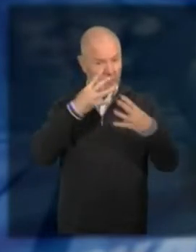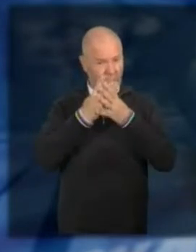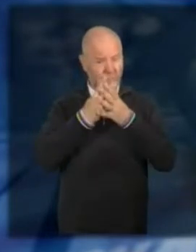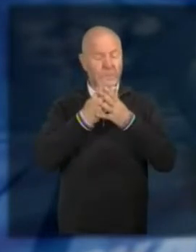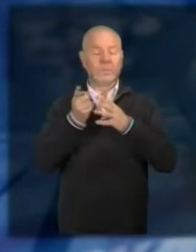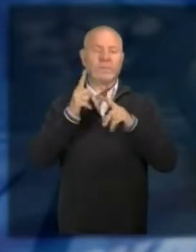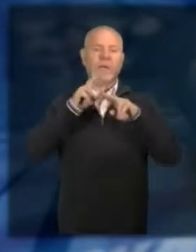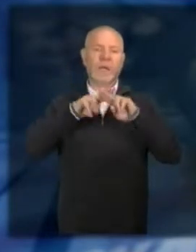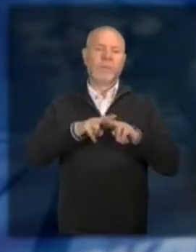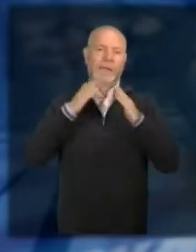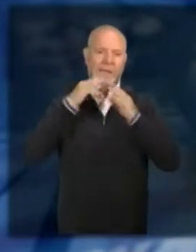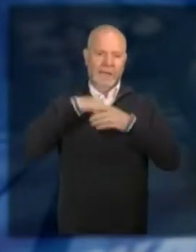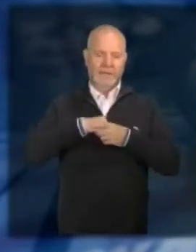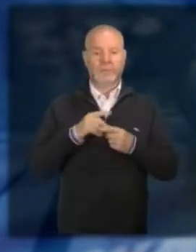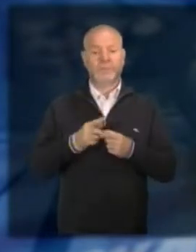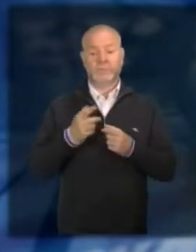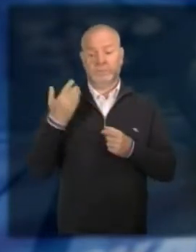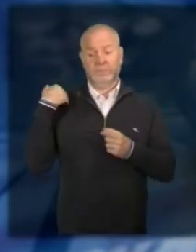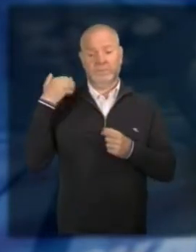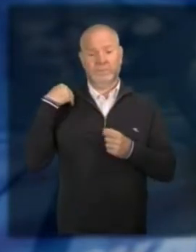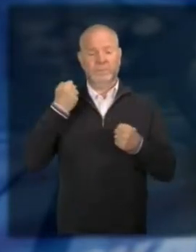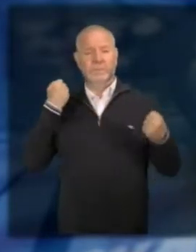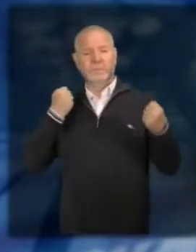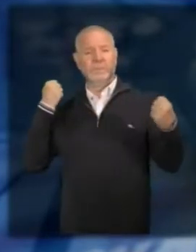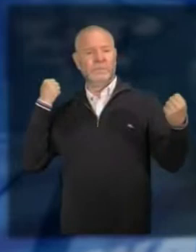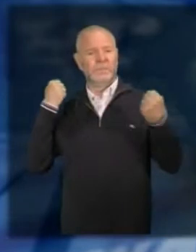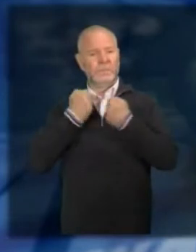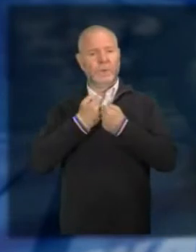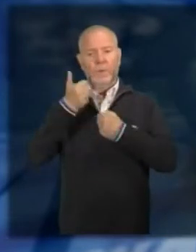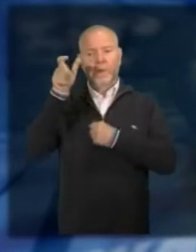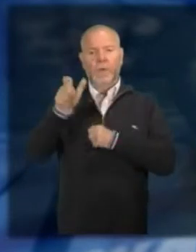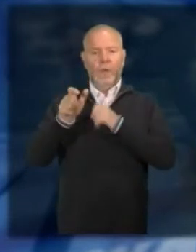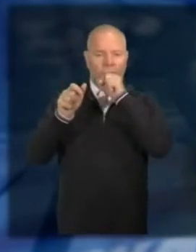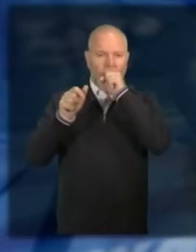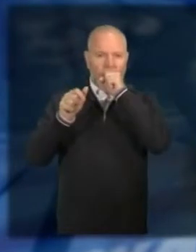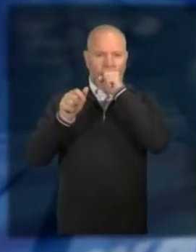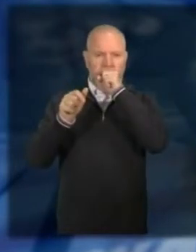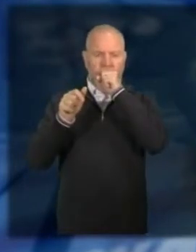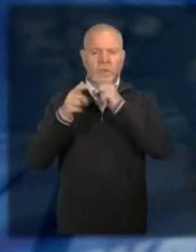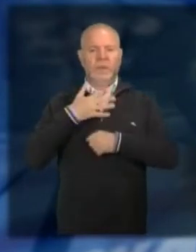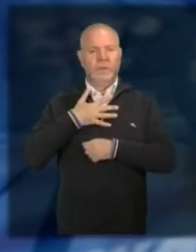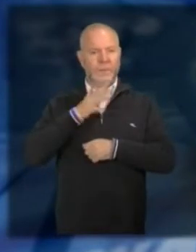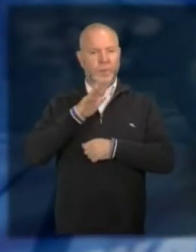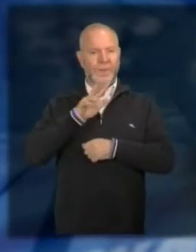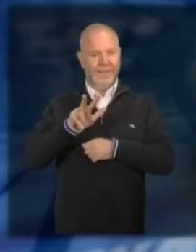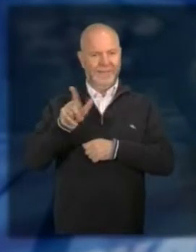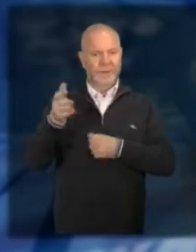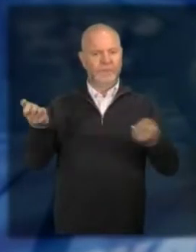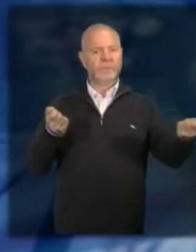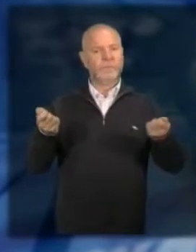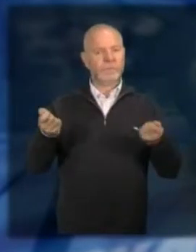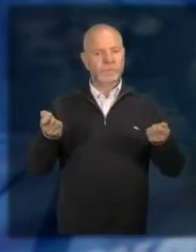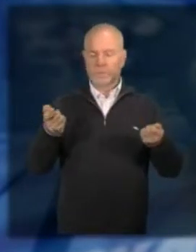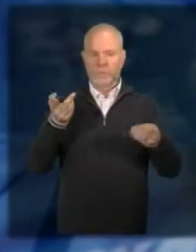Fabrizio Argentieri, dopo che Raccheli, alla guida della sua Range Rover, aveva travolto Bruno Vallini, 53 anni, di Cinisello Balsamo, morto